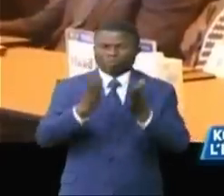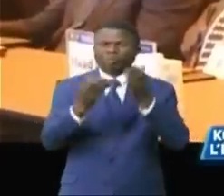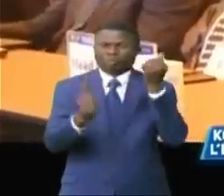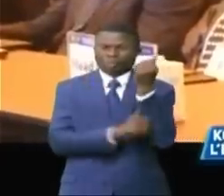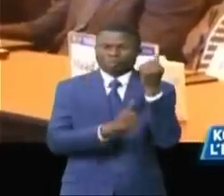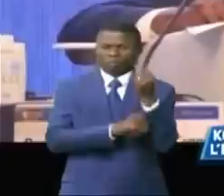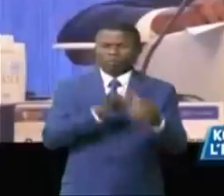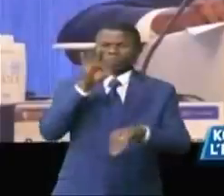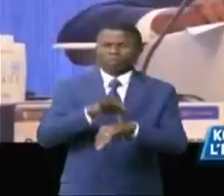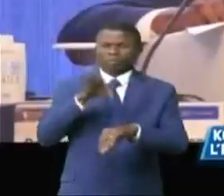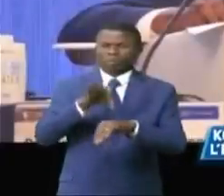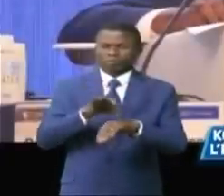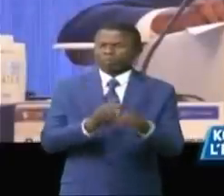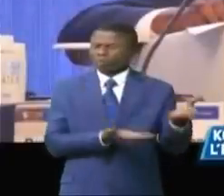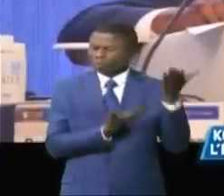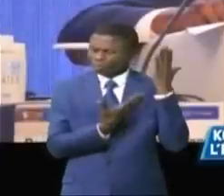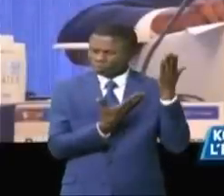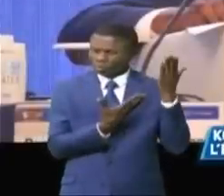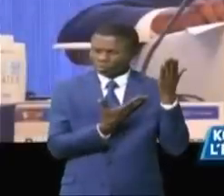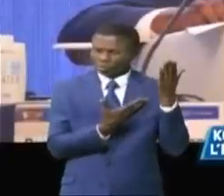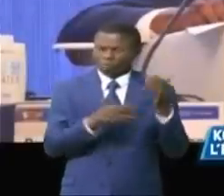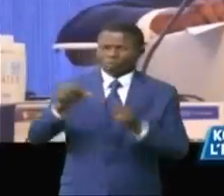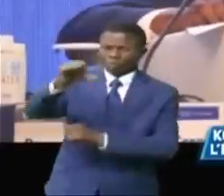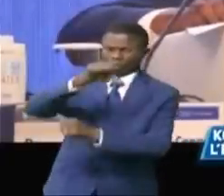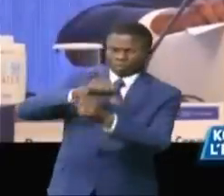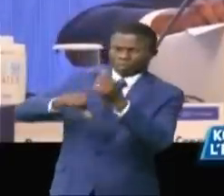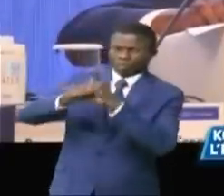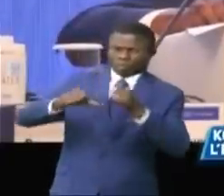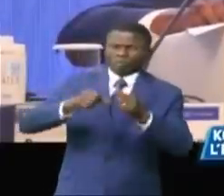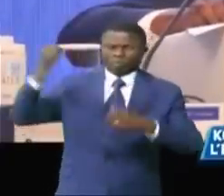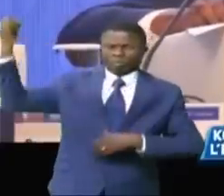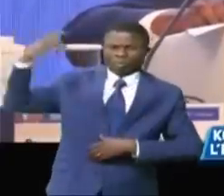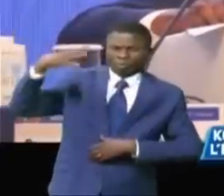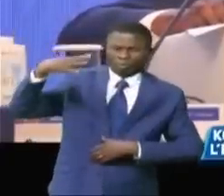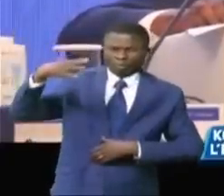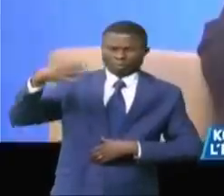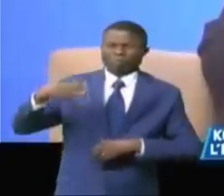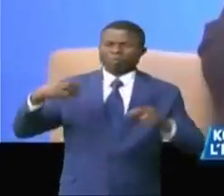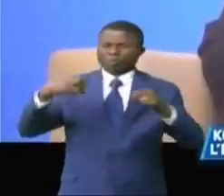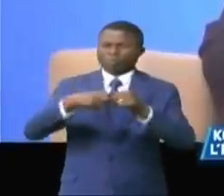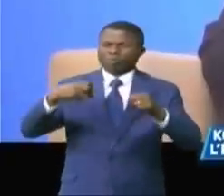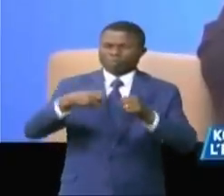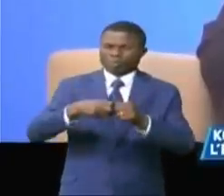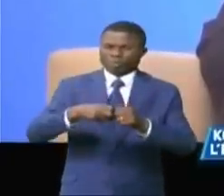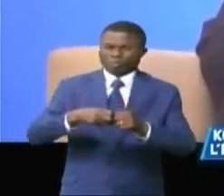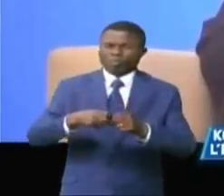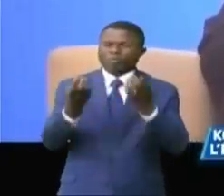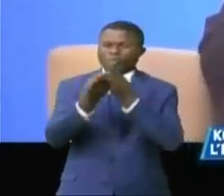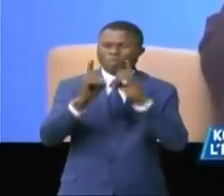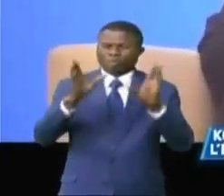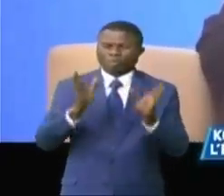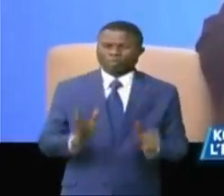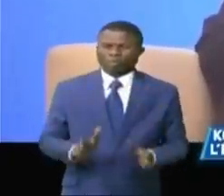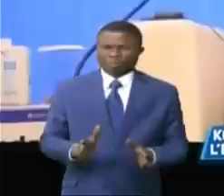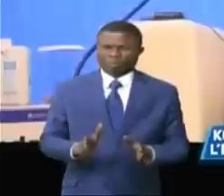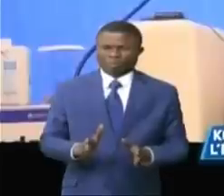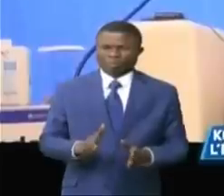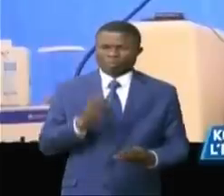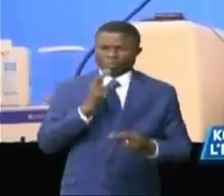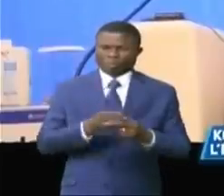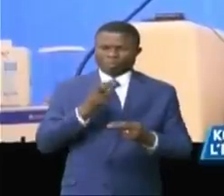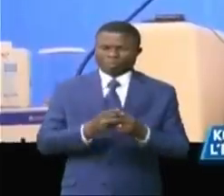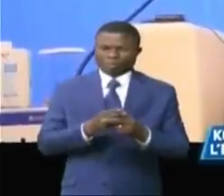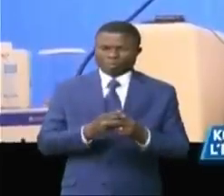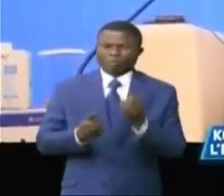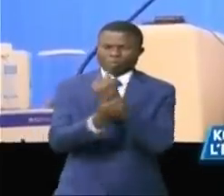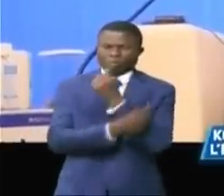les opportunités géologiques, environnementales, géographiques, hydrographiques et démographiques qu'offrent ces géants au